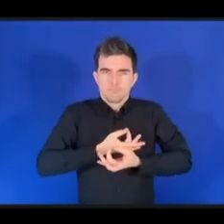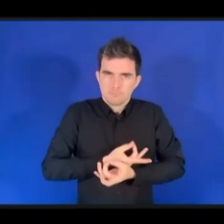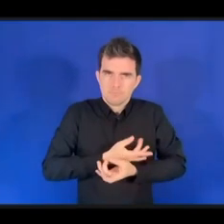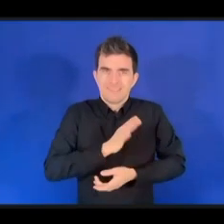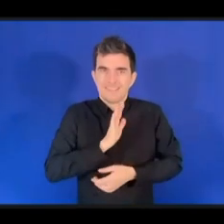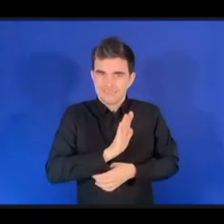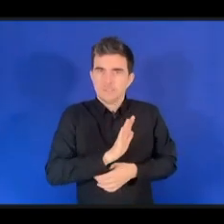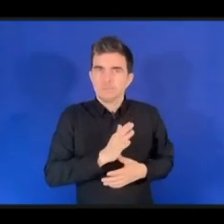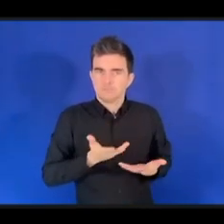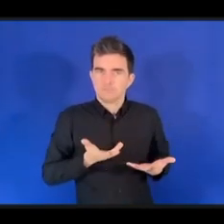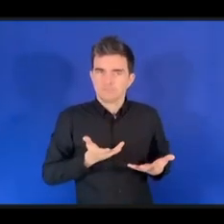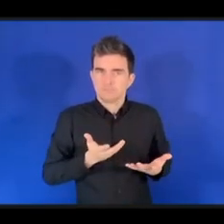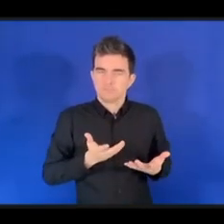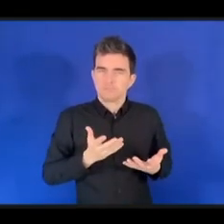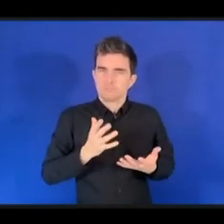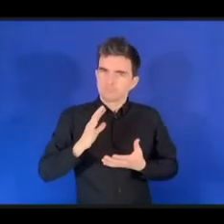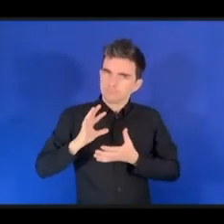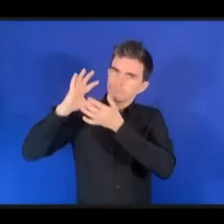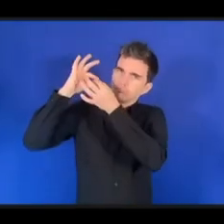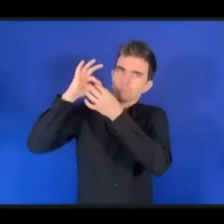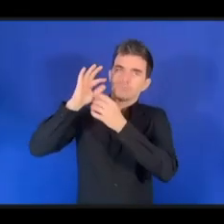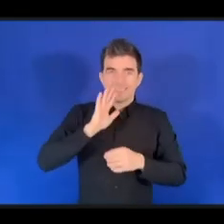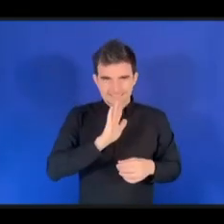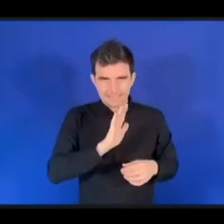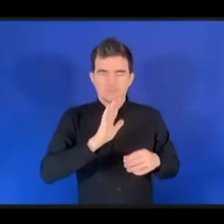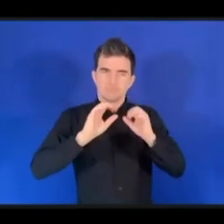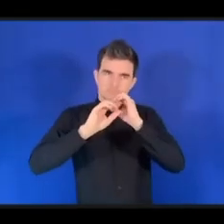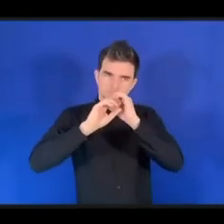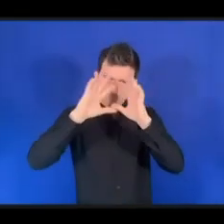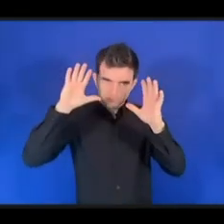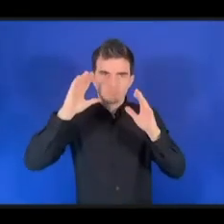而且呢也可以从